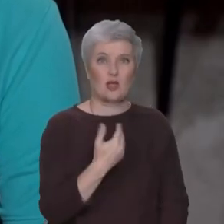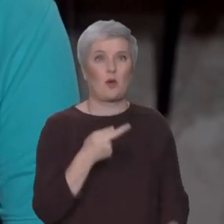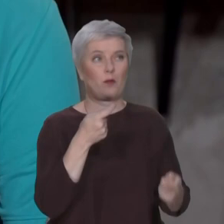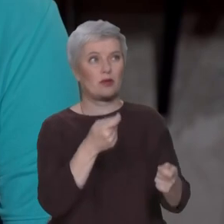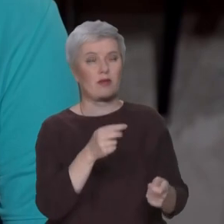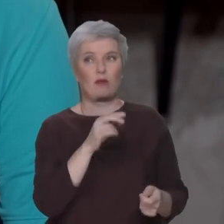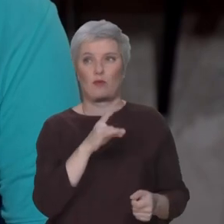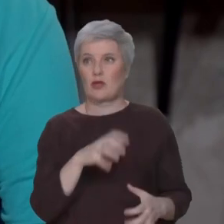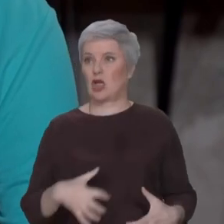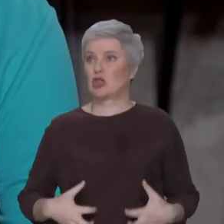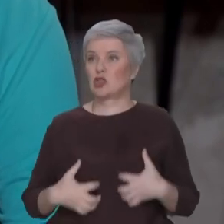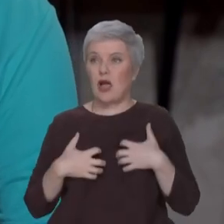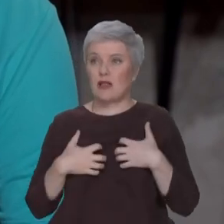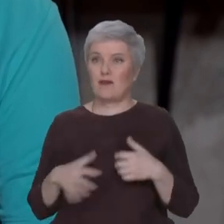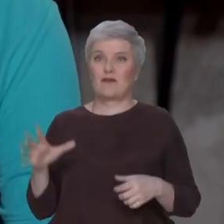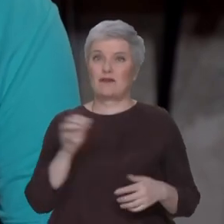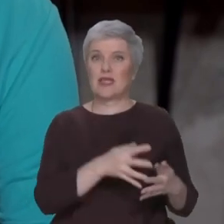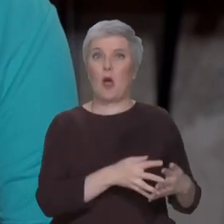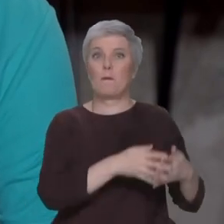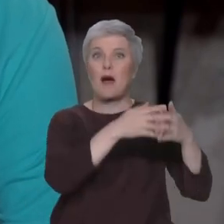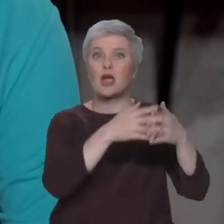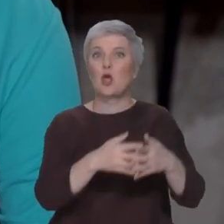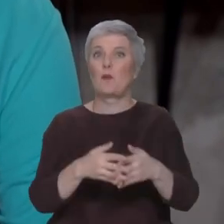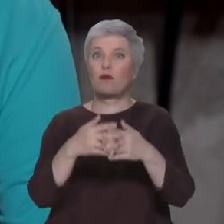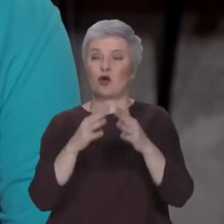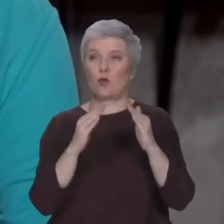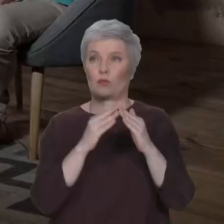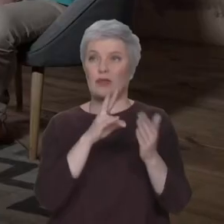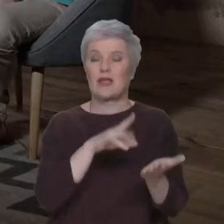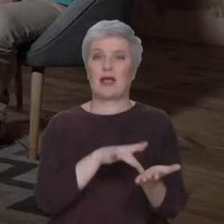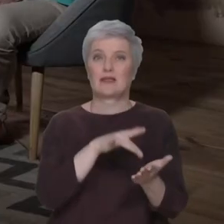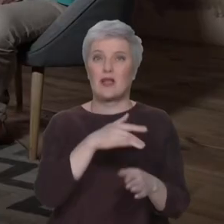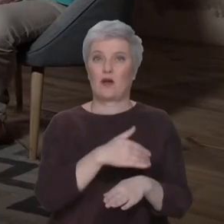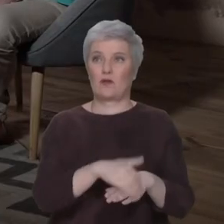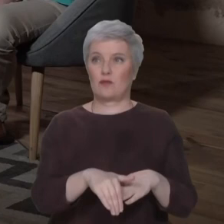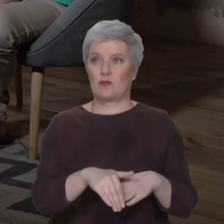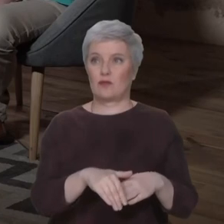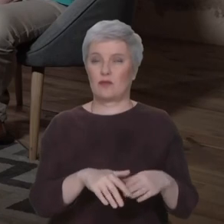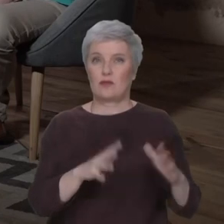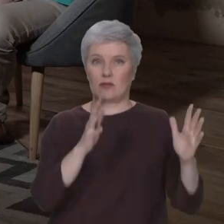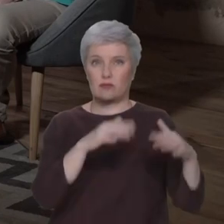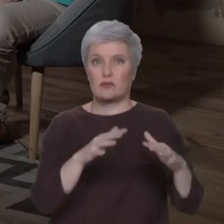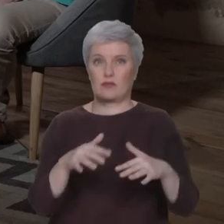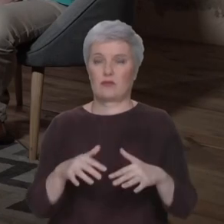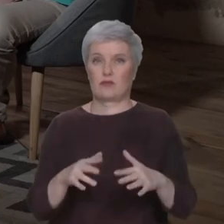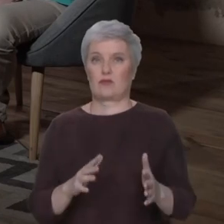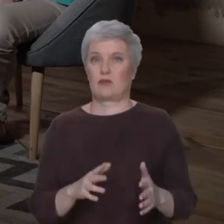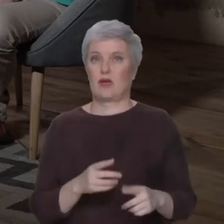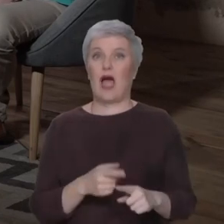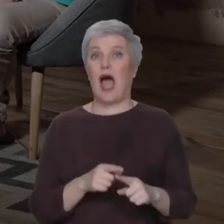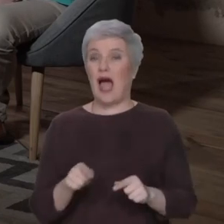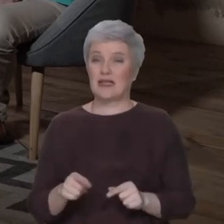то, ну, жахливо. Всі багатоповерхові будинки на центральній вулиці зруйновано. Ну, і лише багатоповерхові. Ні,